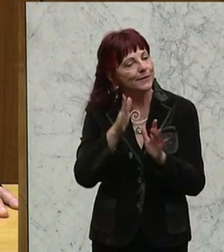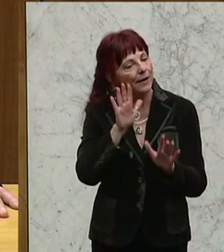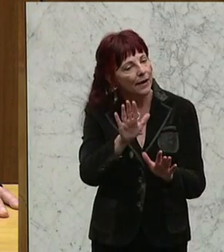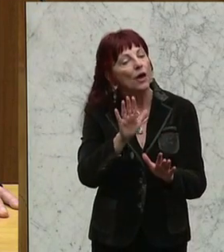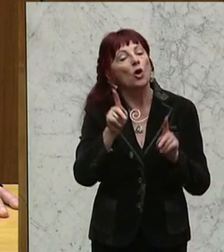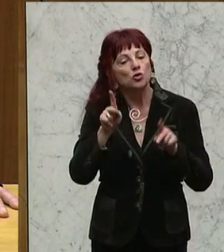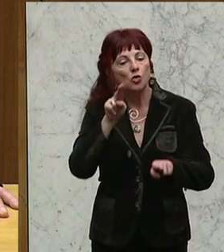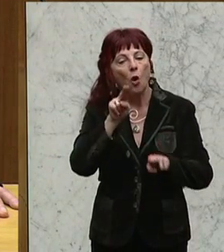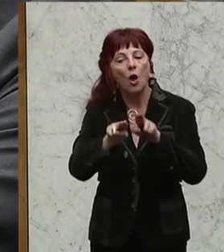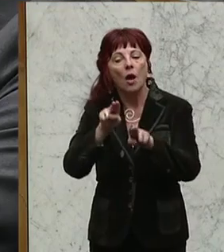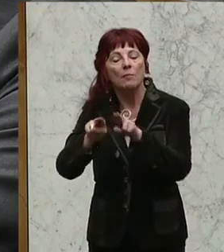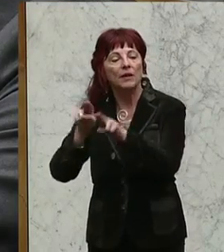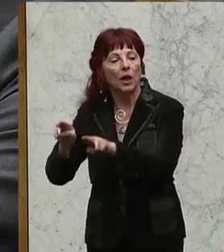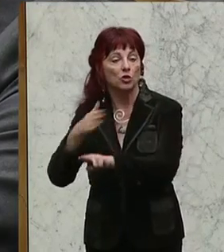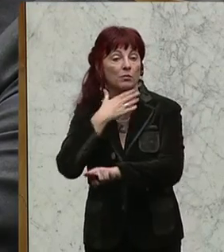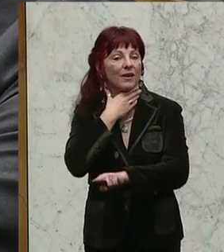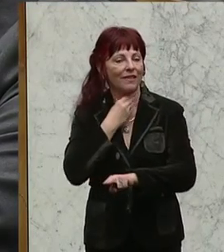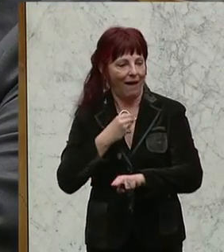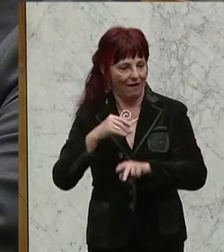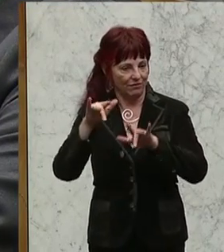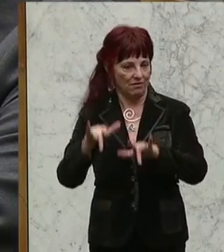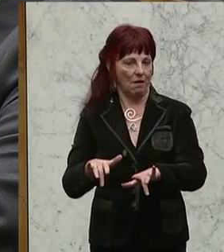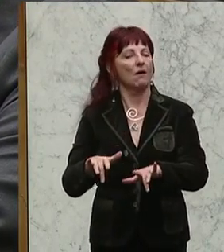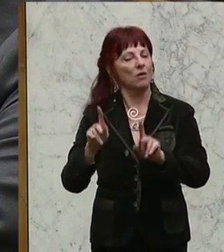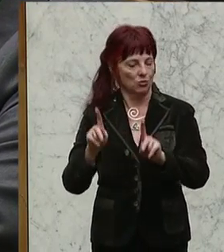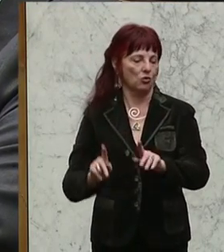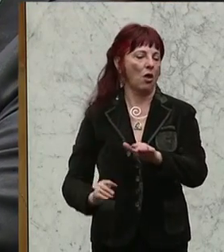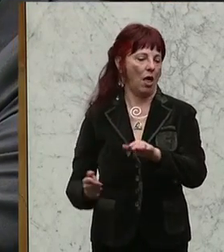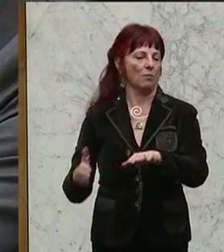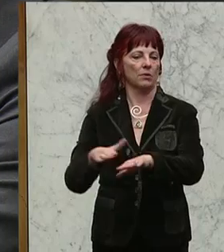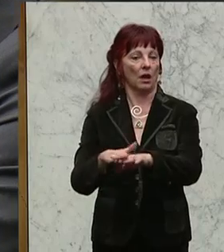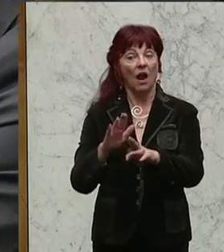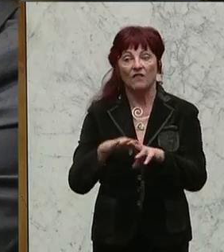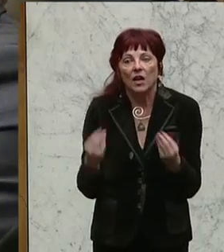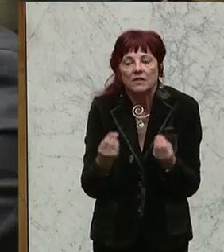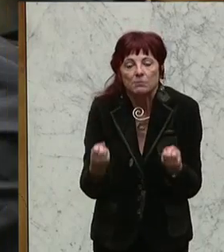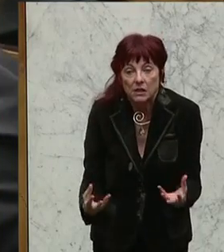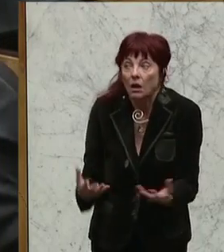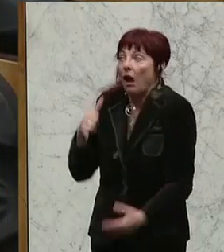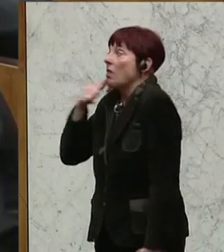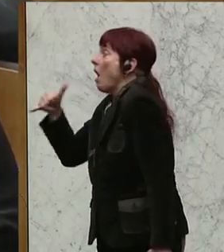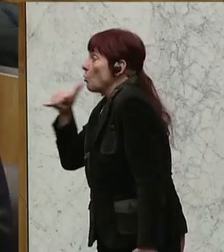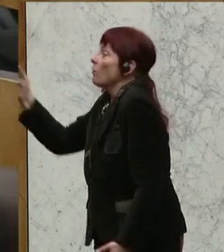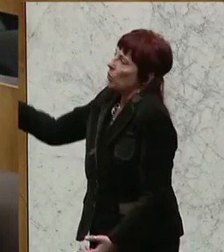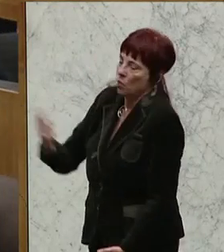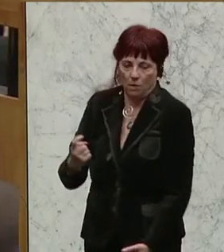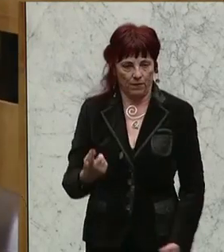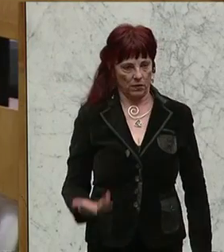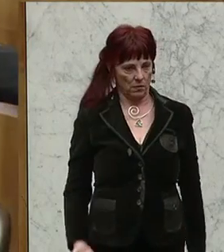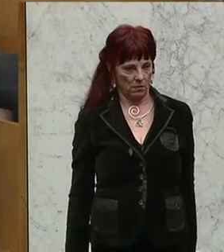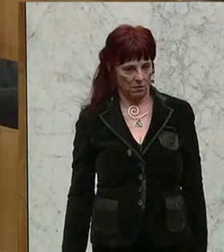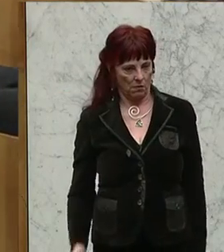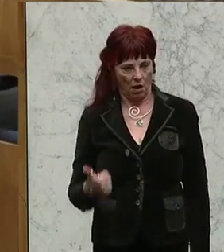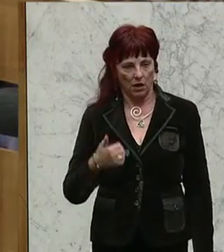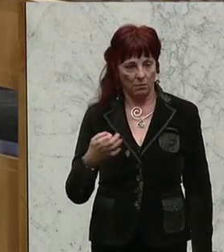Betreuungsbedarf für die Schulen präsent sicherstellen es ist was los und ich kann n Alarm schlagen und in